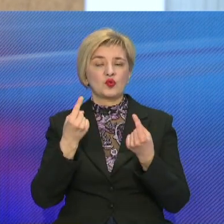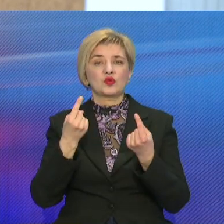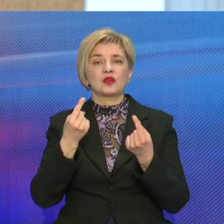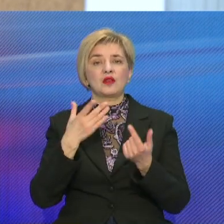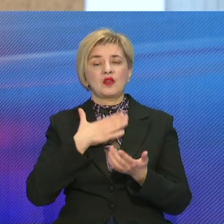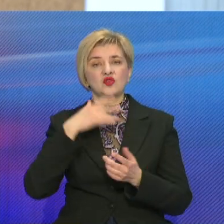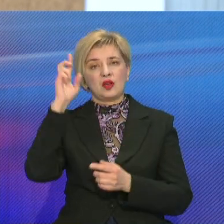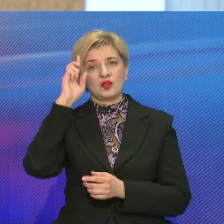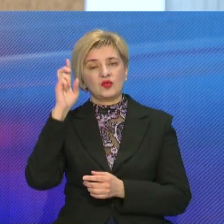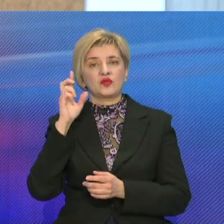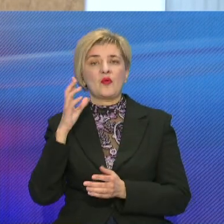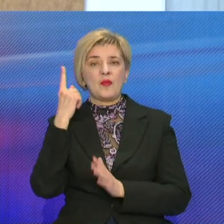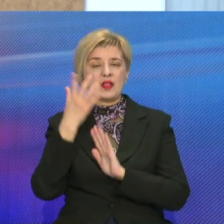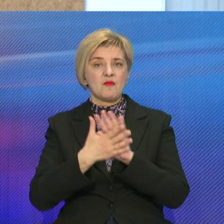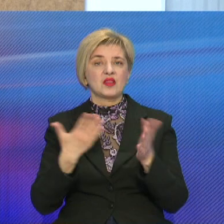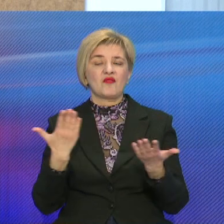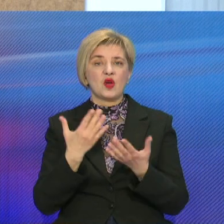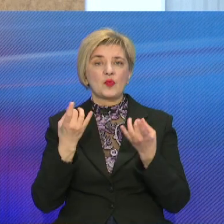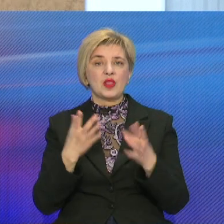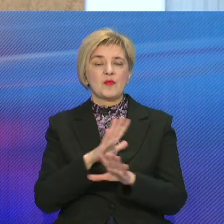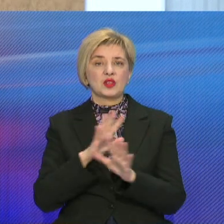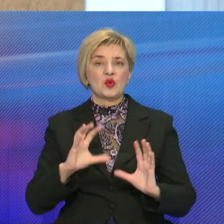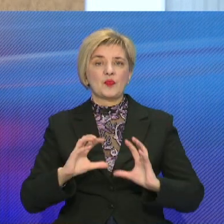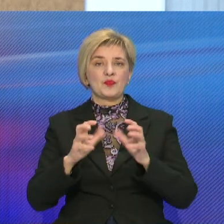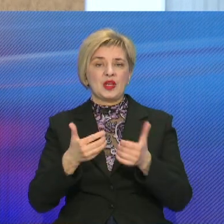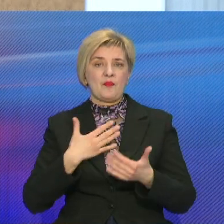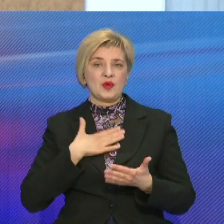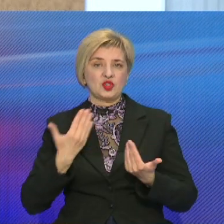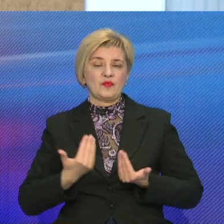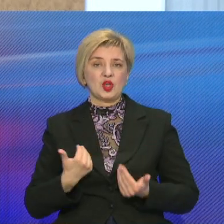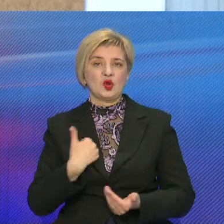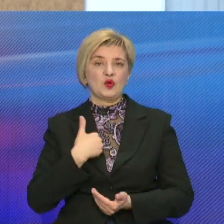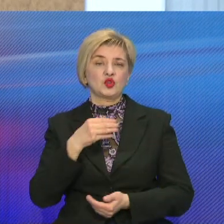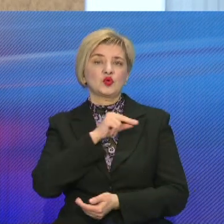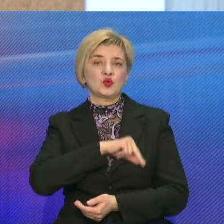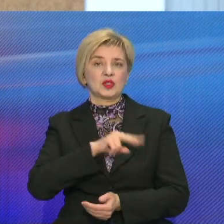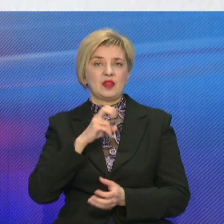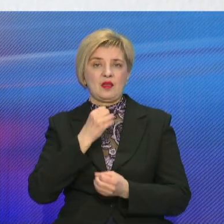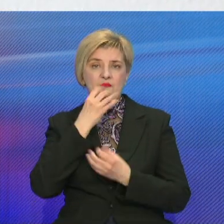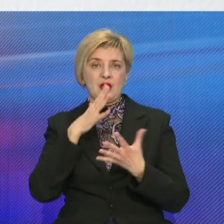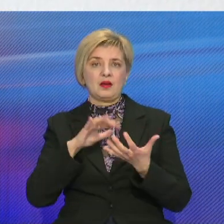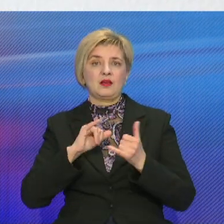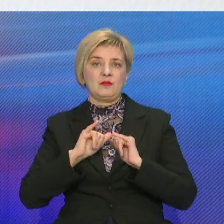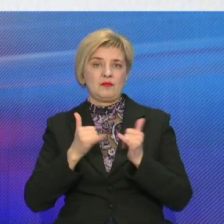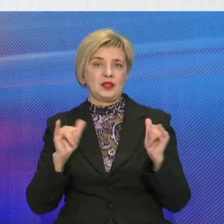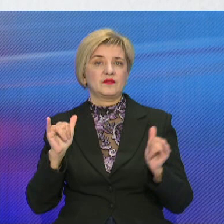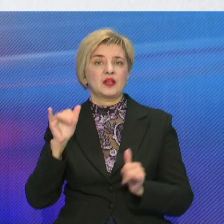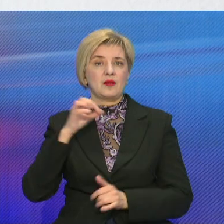понимает, в каком непростом мире мы живем и хочет трудиться на благо развития и процветания нашей Беларуси.